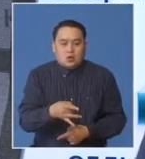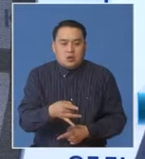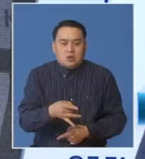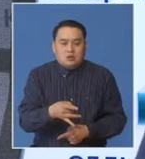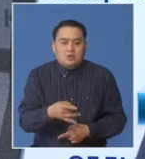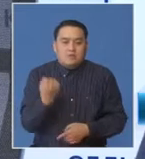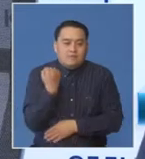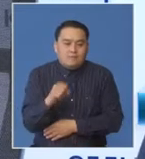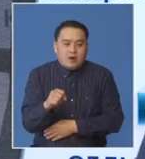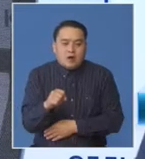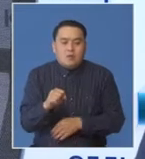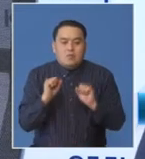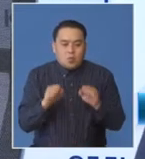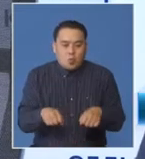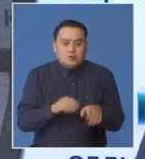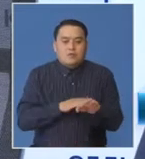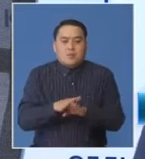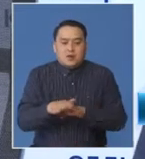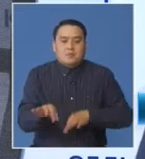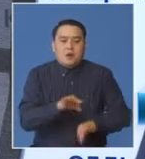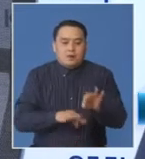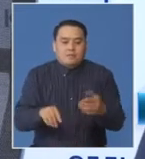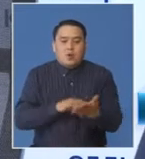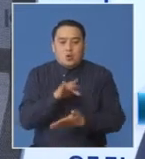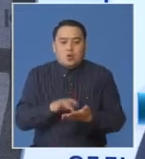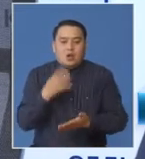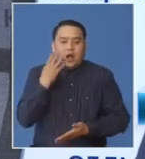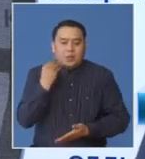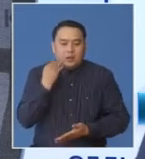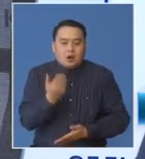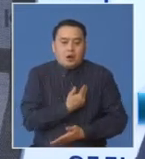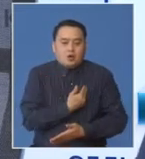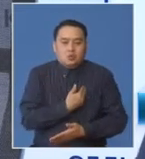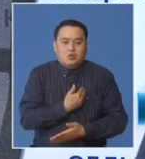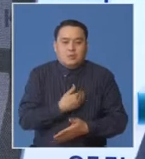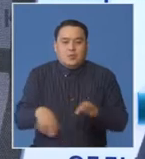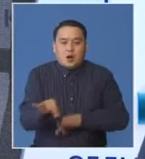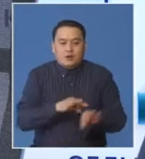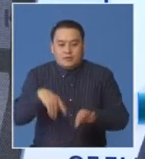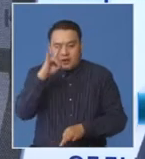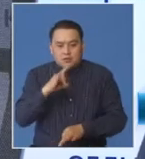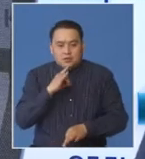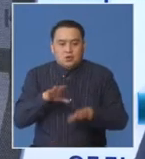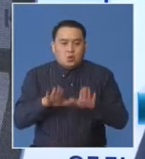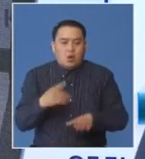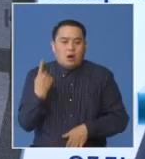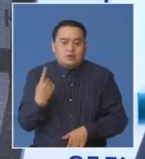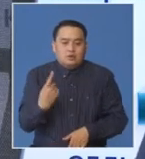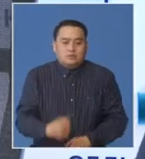Благодаря выигранному гранту теперь мы будем реализовать проект и в городе Алматы. Хочу отметить, такой проект во всем Казахстане только